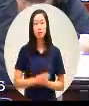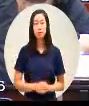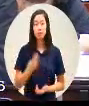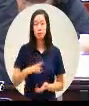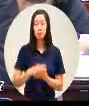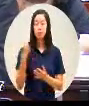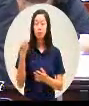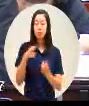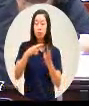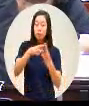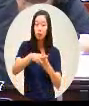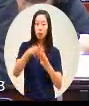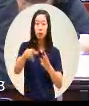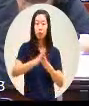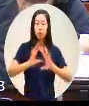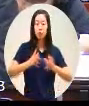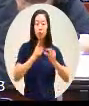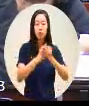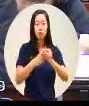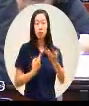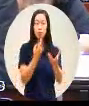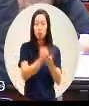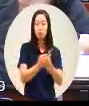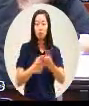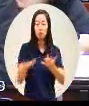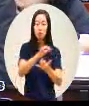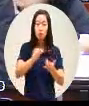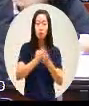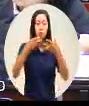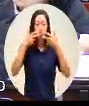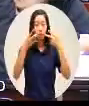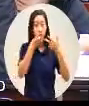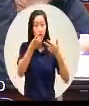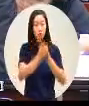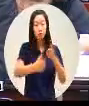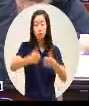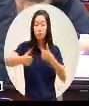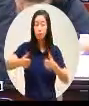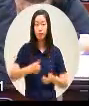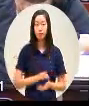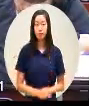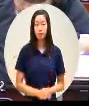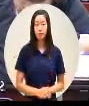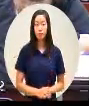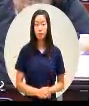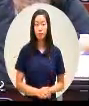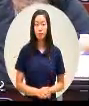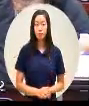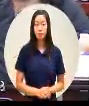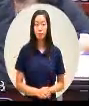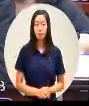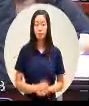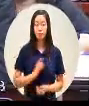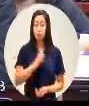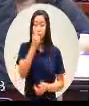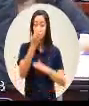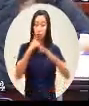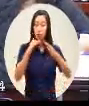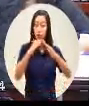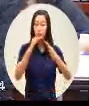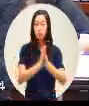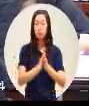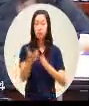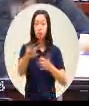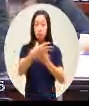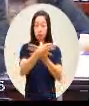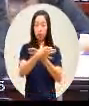国小参加全国原住民族语的那个比赛里面呢， 总共拿到了单一个学校就拿到五个奖